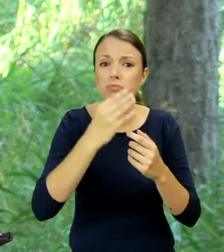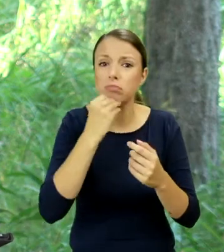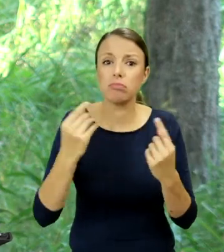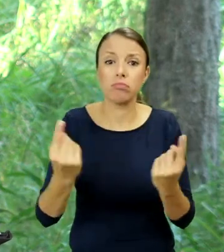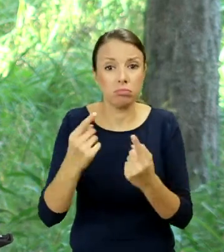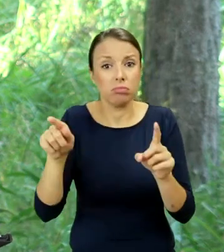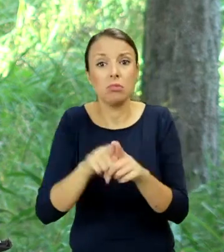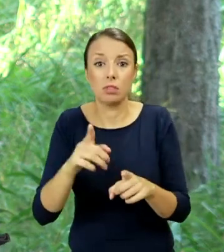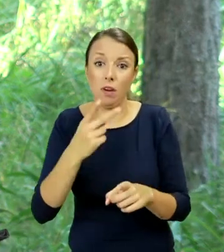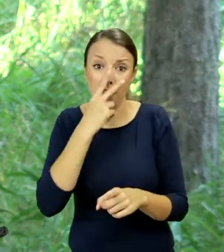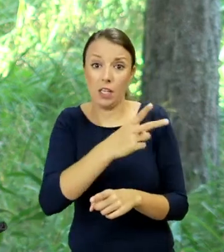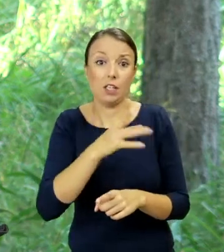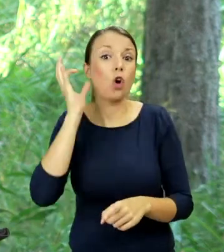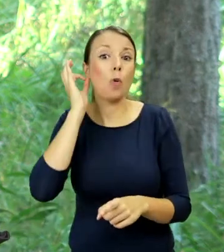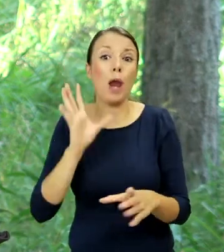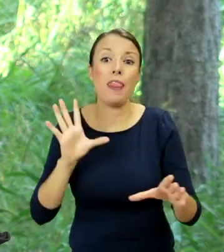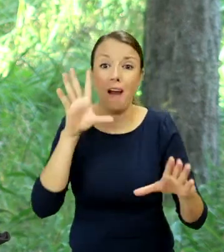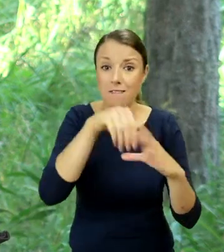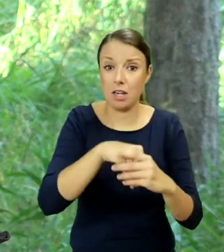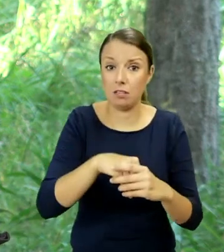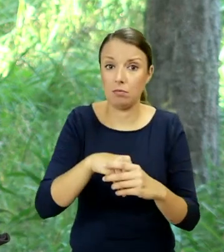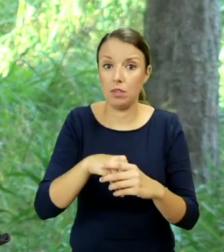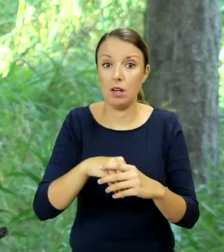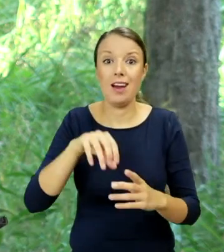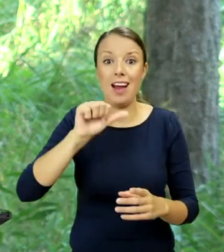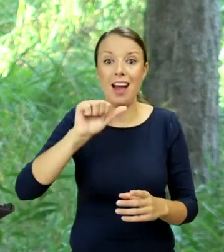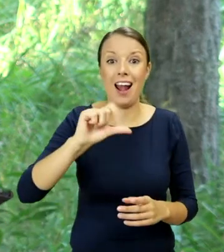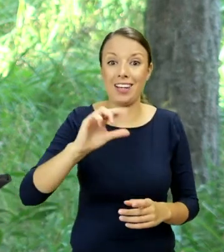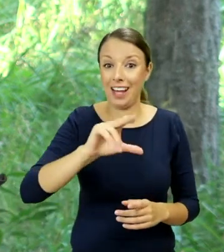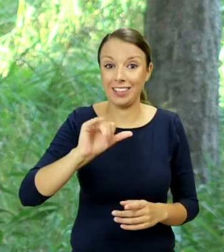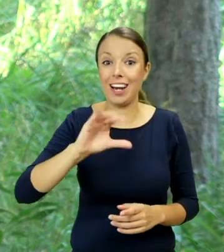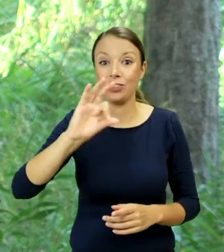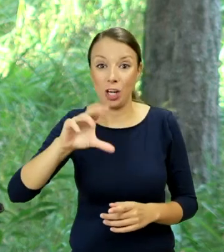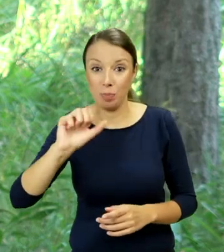kobieta, Aleksandra Szczerbińska, we własnej osobie.